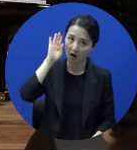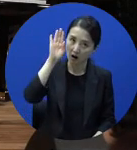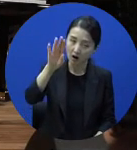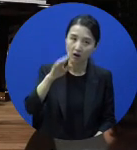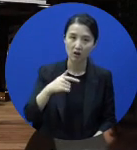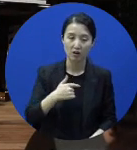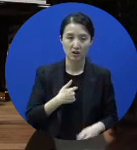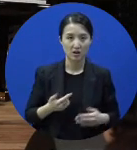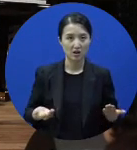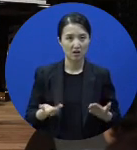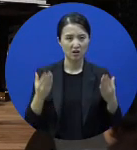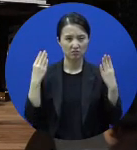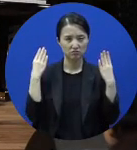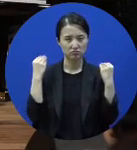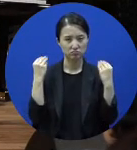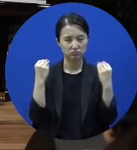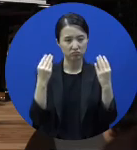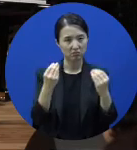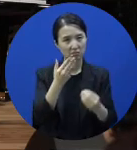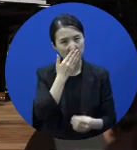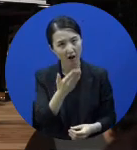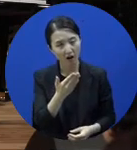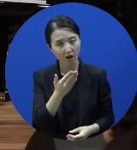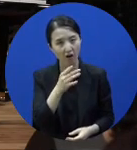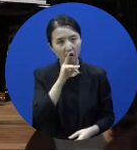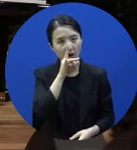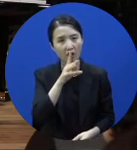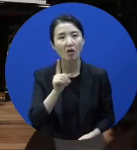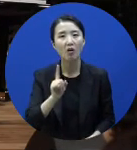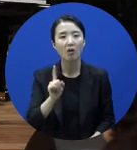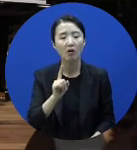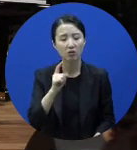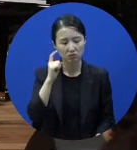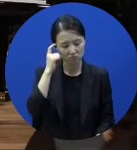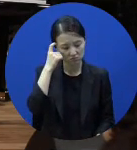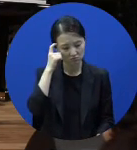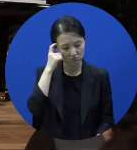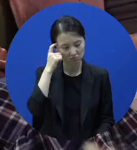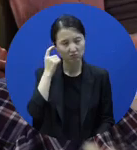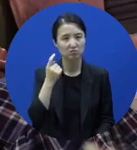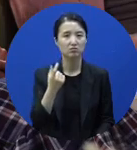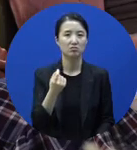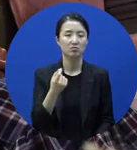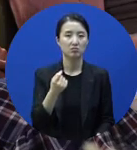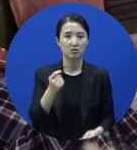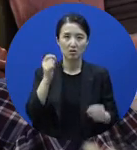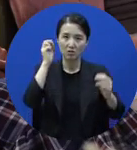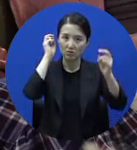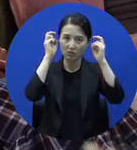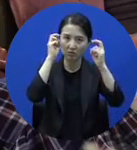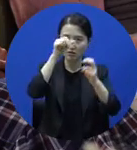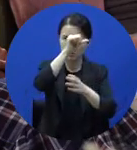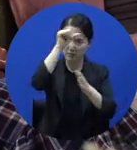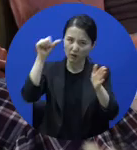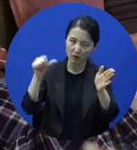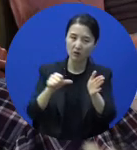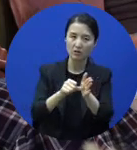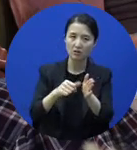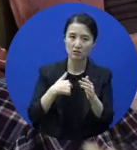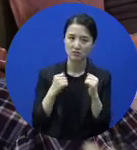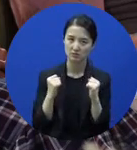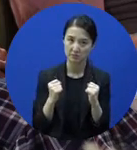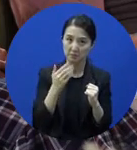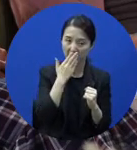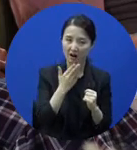X죠. 네, 다 될 수 있는 게 별로 없는 거죠. 지금 회사도 나를 지켜주지 않을 거고, 그렇죠? 그다음에 지금에 있는